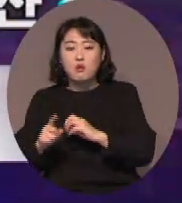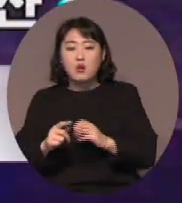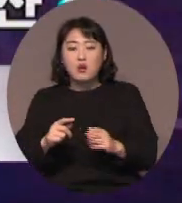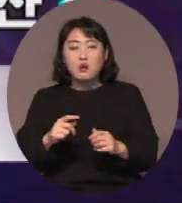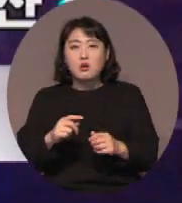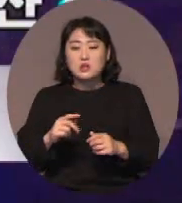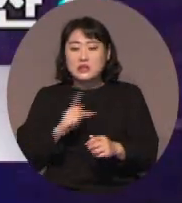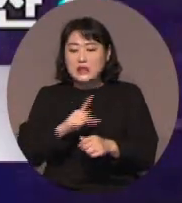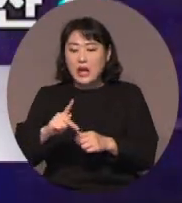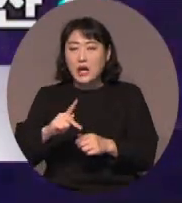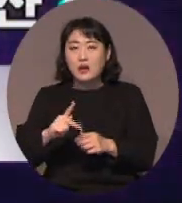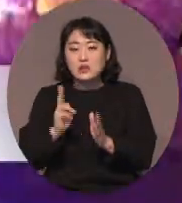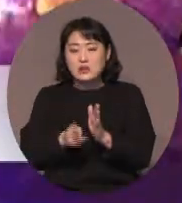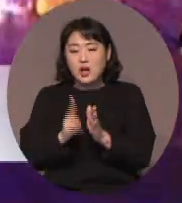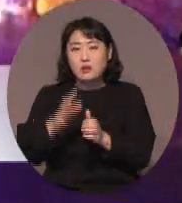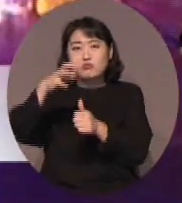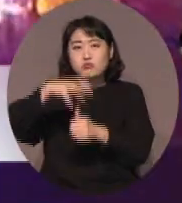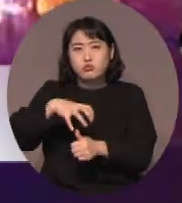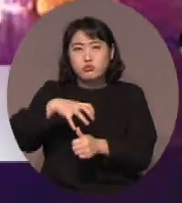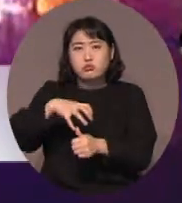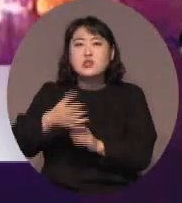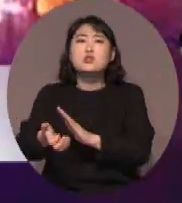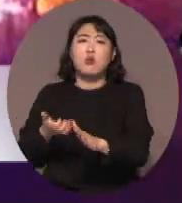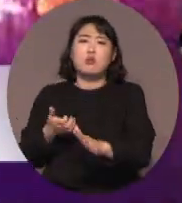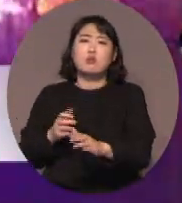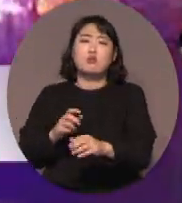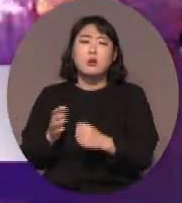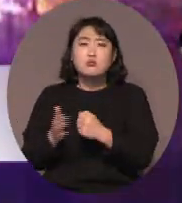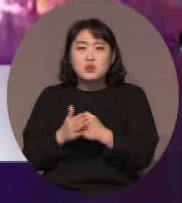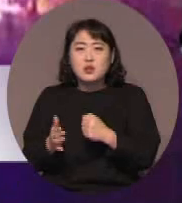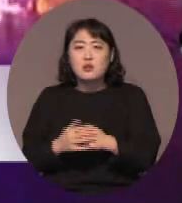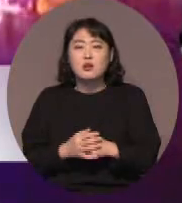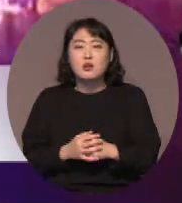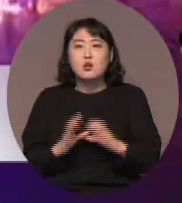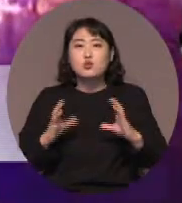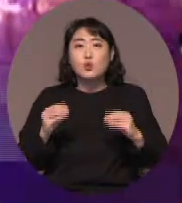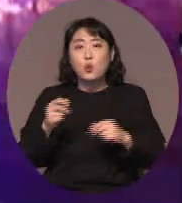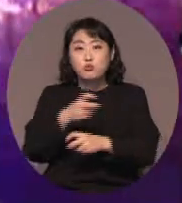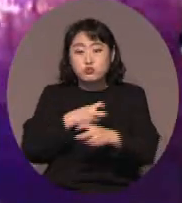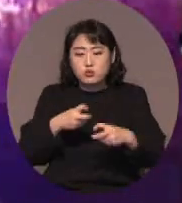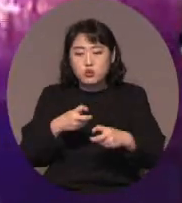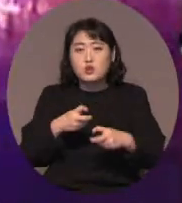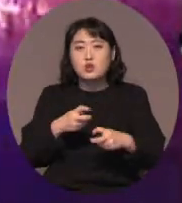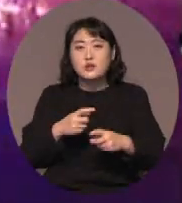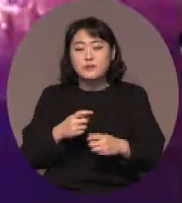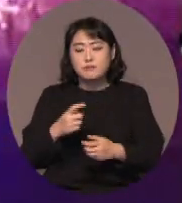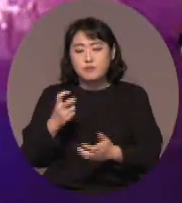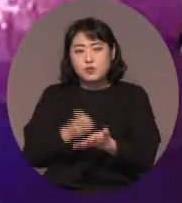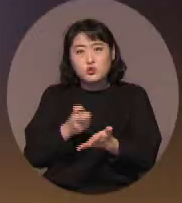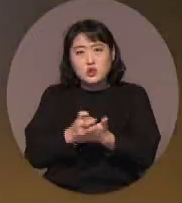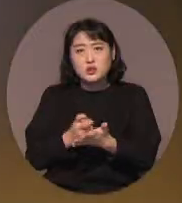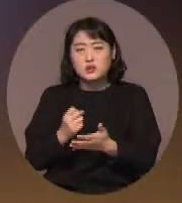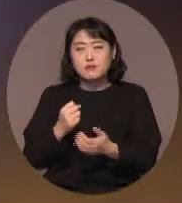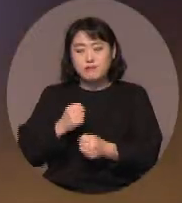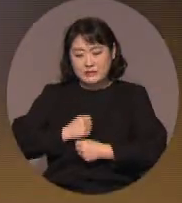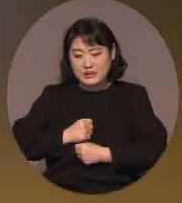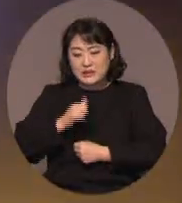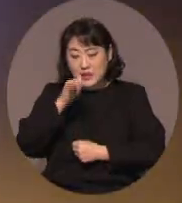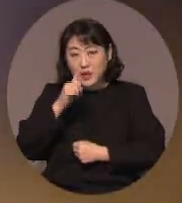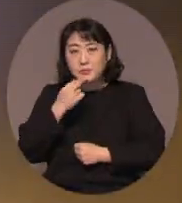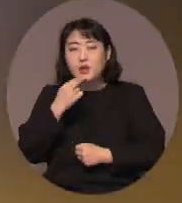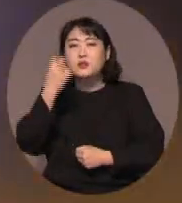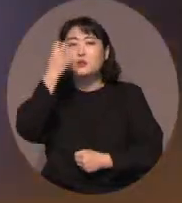운행이었다고 해명했지만 국토부는 철도안전관리 체계와 비상대응 매뉴얼을 준수했는지 철저히 조사할